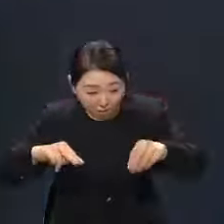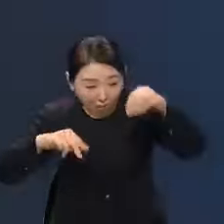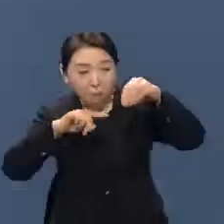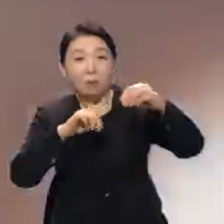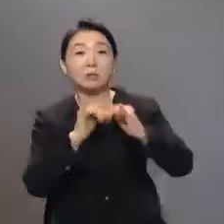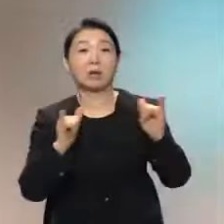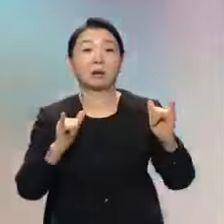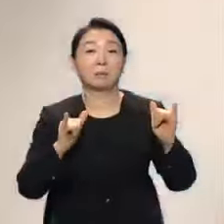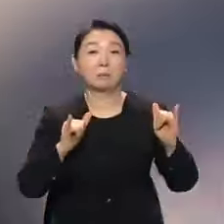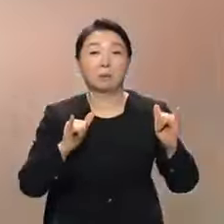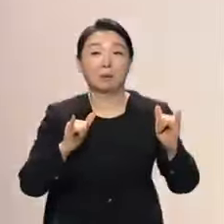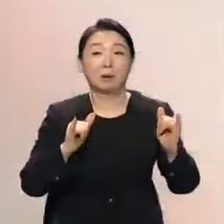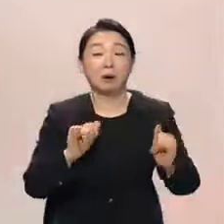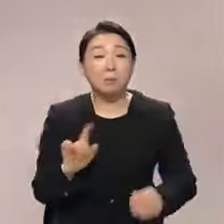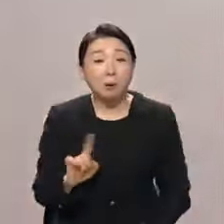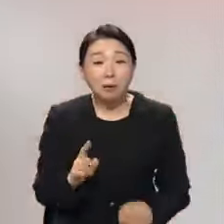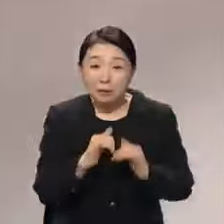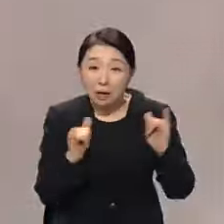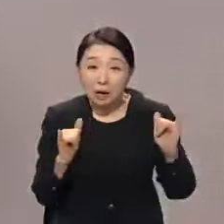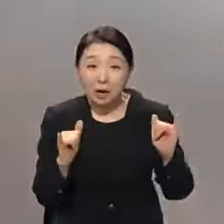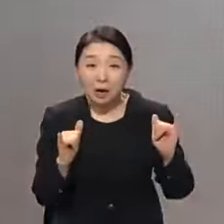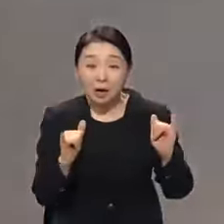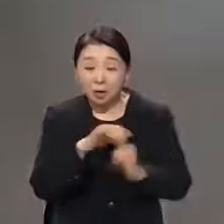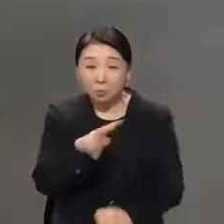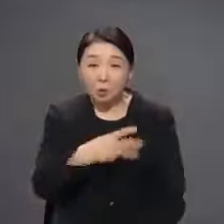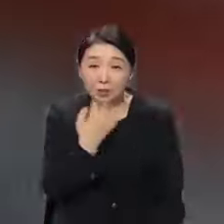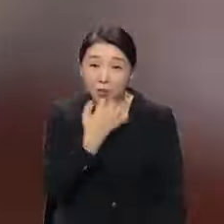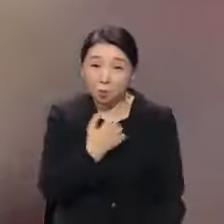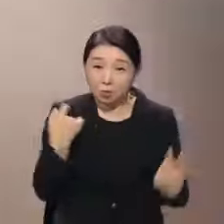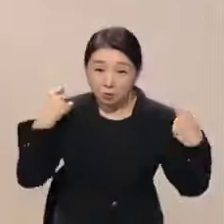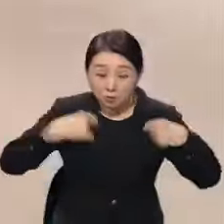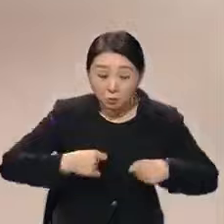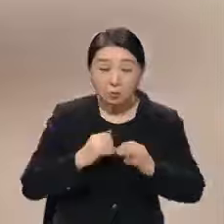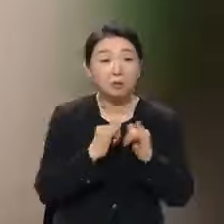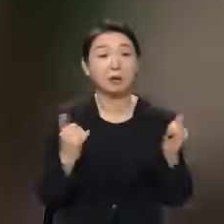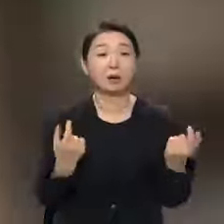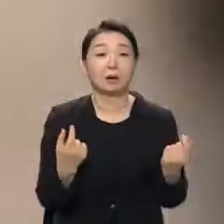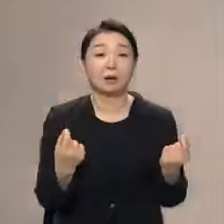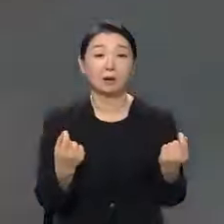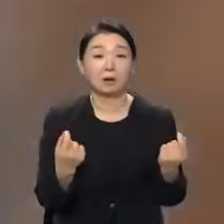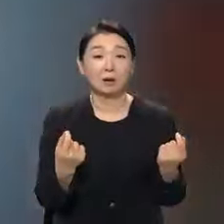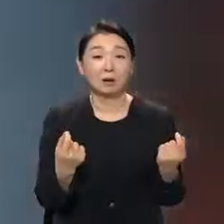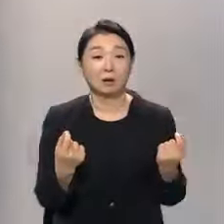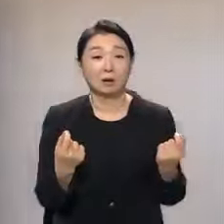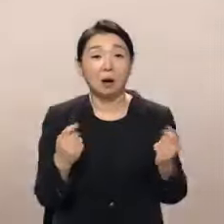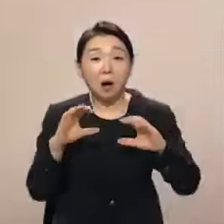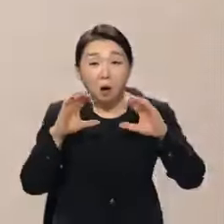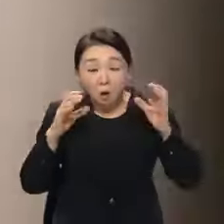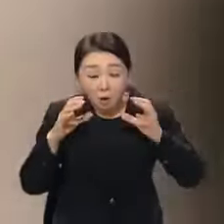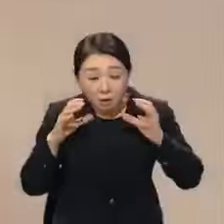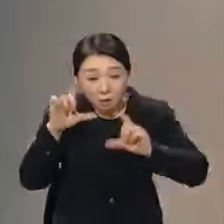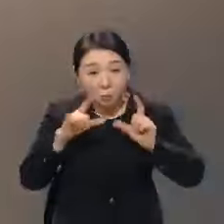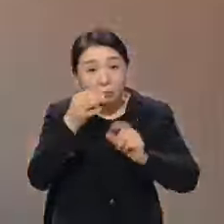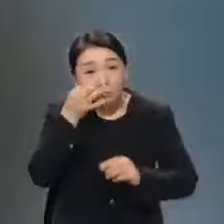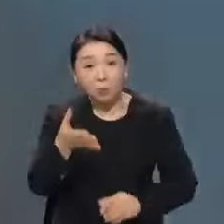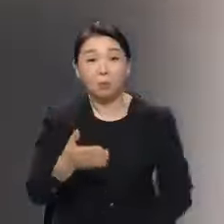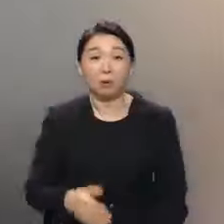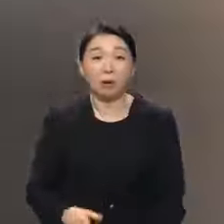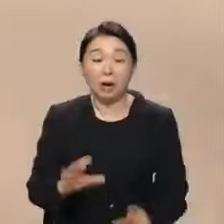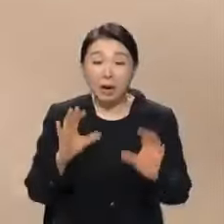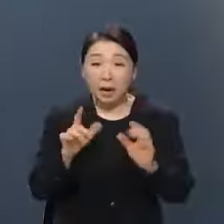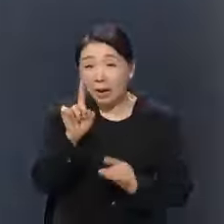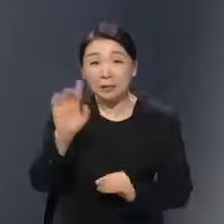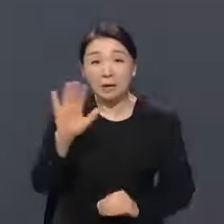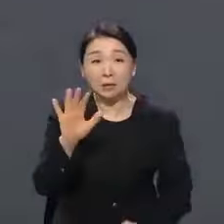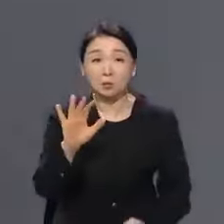아닌 사람이었습니다. 에? 사람? 예, 보라색 옷을 입고 있던 사람이었습니다. 그리고 어린아이까지 보이죠? 아이도 하나가